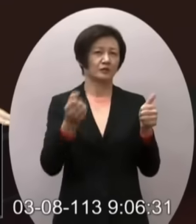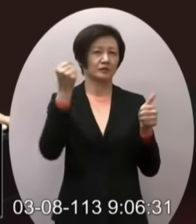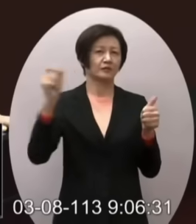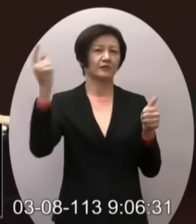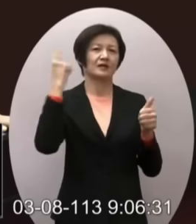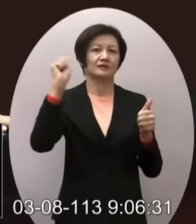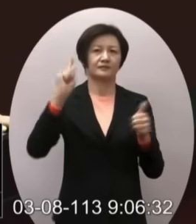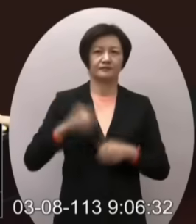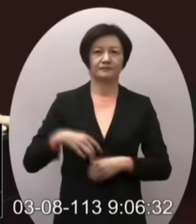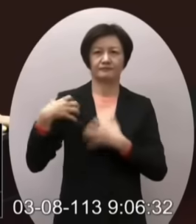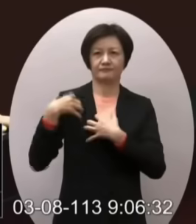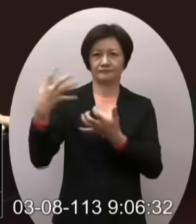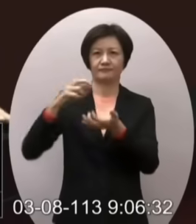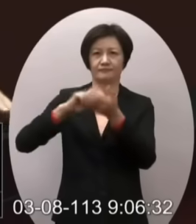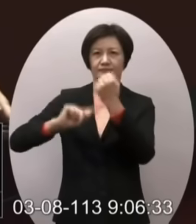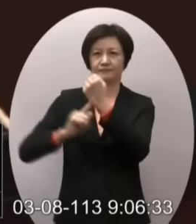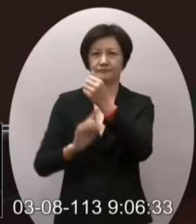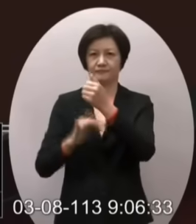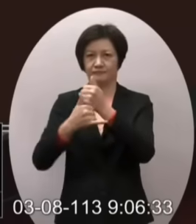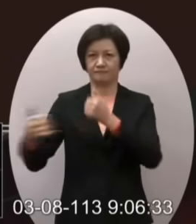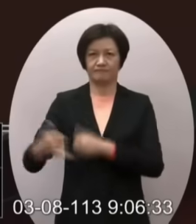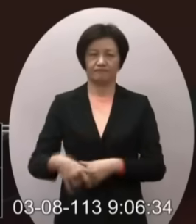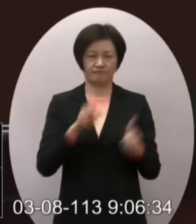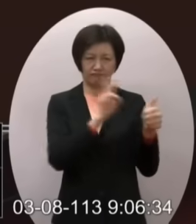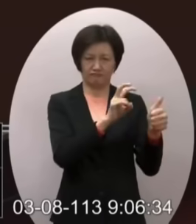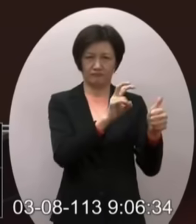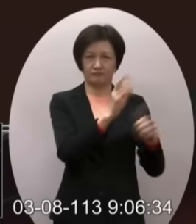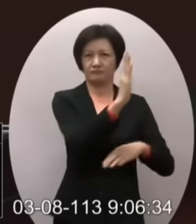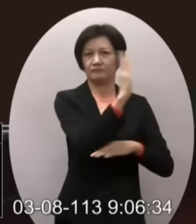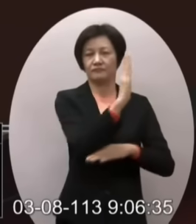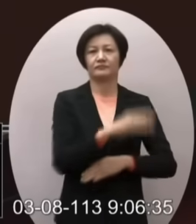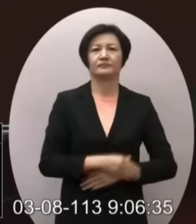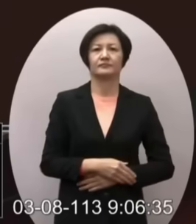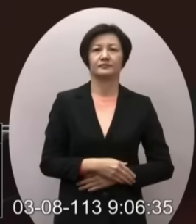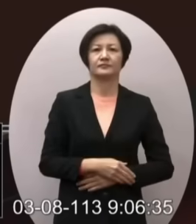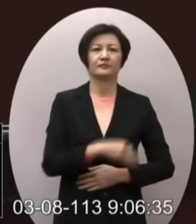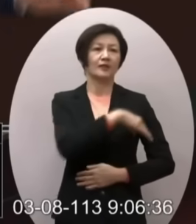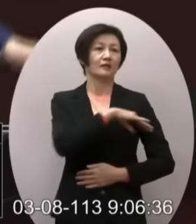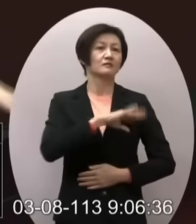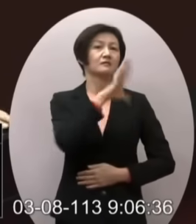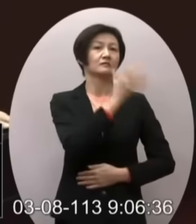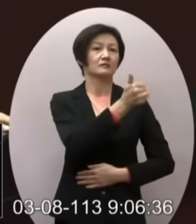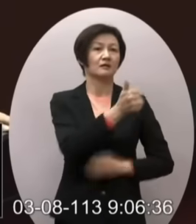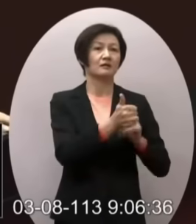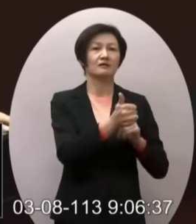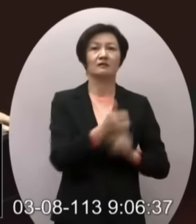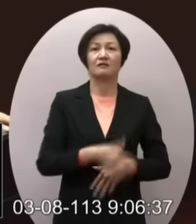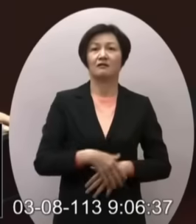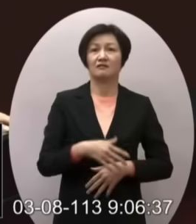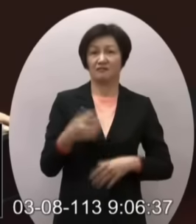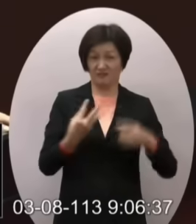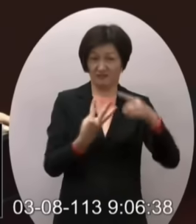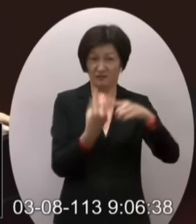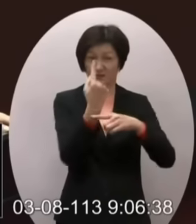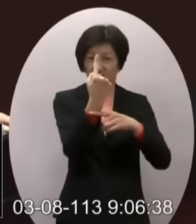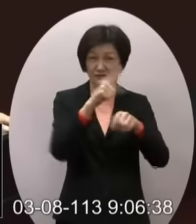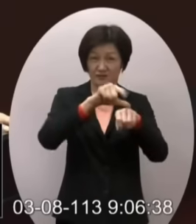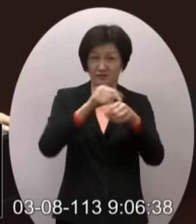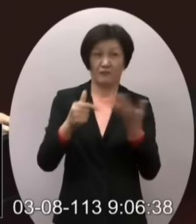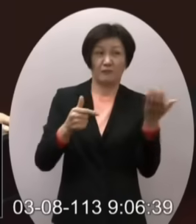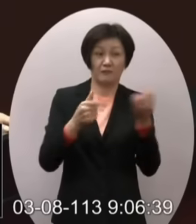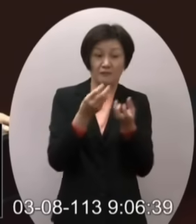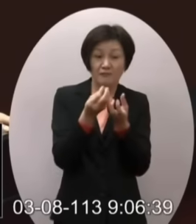立法委员充分监督政府的职能。在邱泰山口中竟然是要分1/3时间给